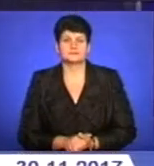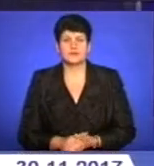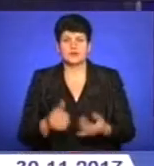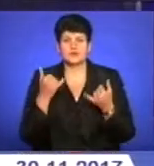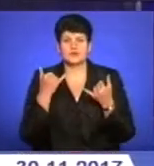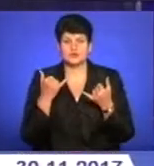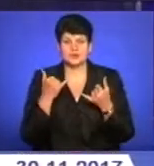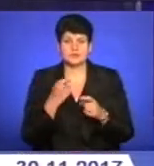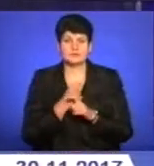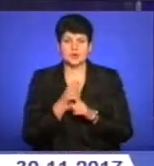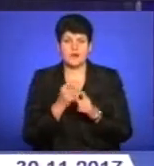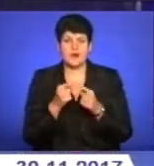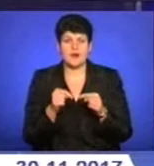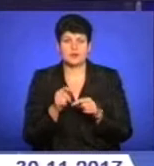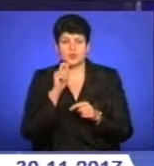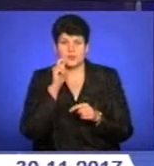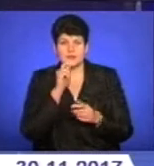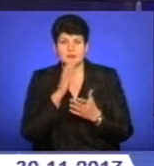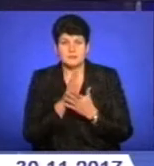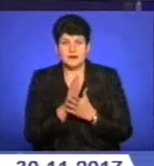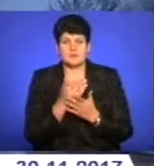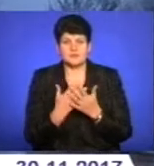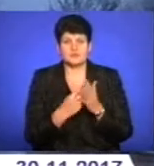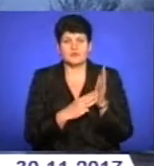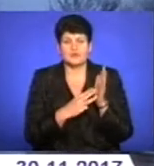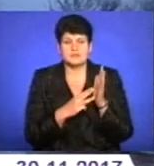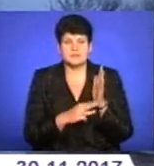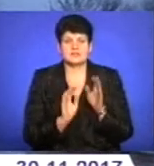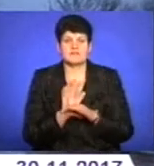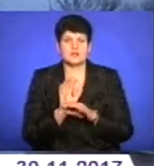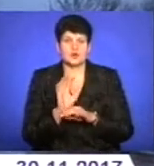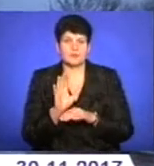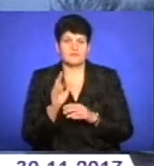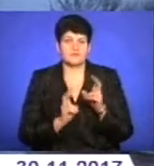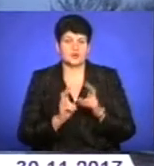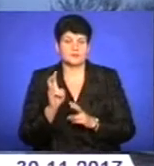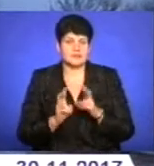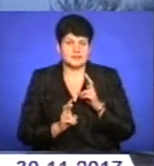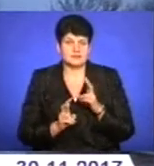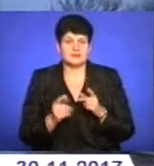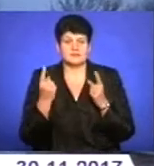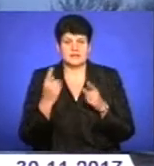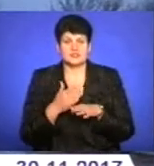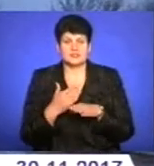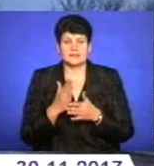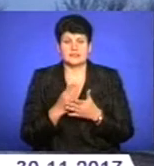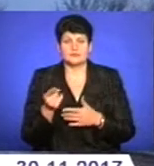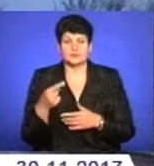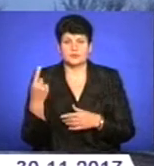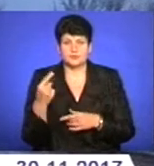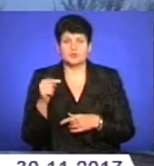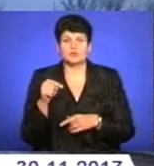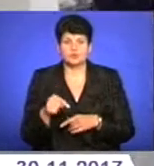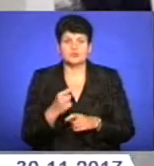Сьогодні спиртова галузь України налічує більше 80 виробничих майданчиків. Вагома частина з них знаходиться у Тернопільській області. Саме